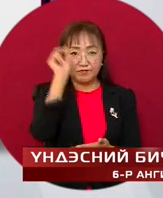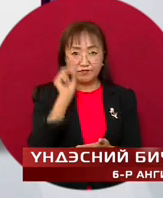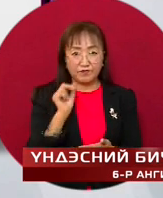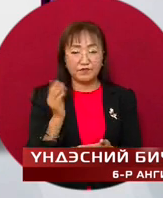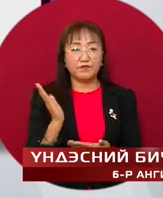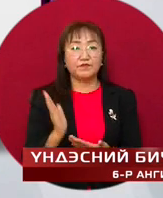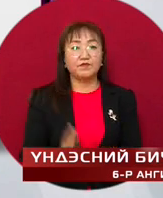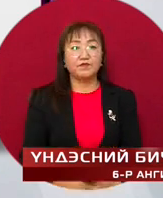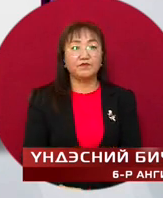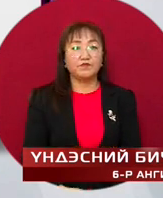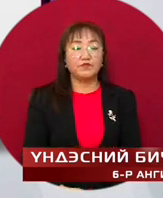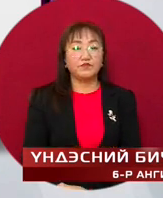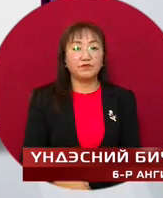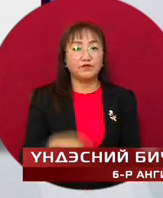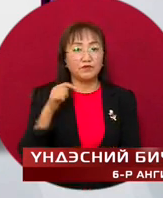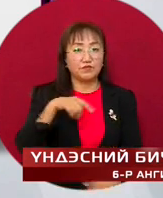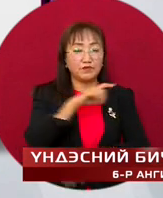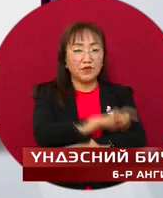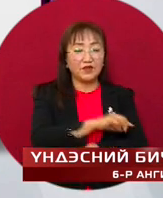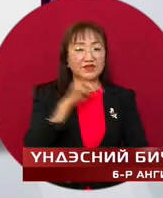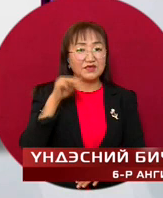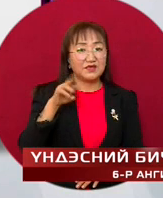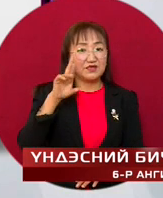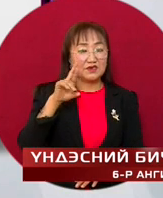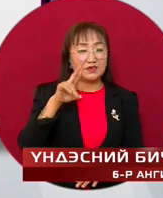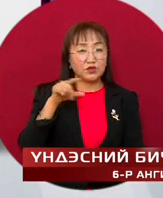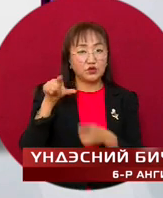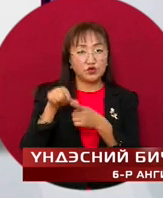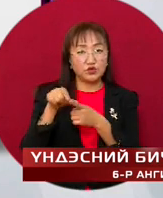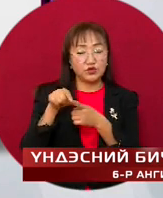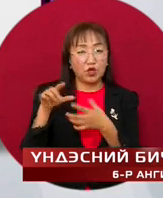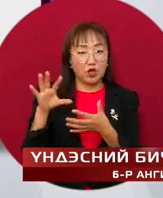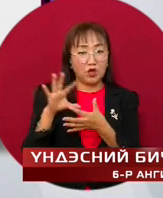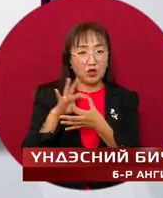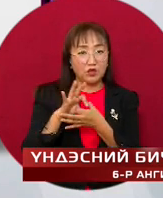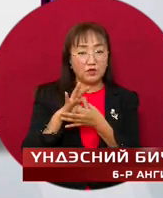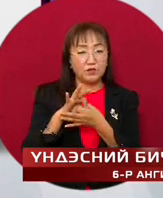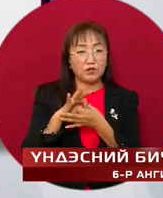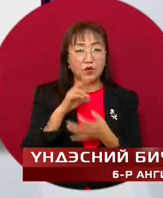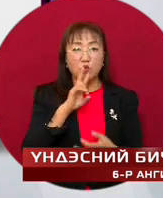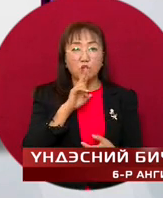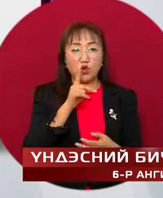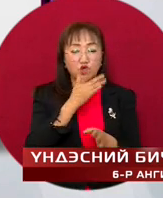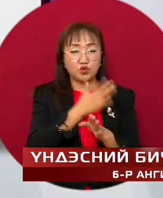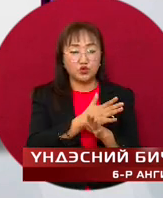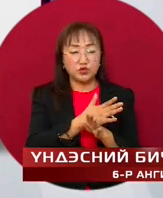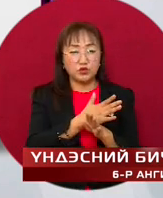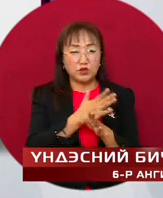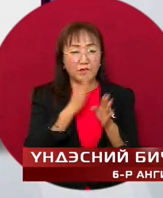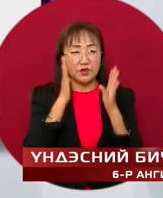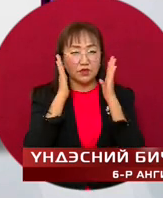За, өнөөдрийн хичээл үргэлжсэн тий ялгалынхаа нөхцөлийг залгахдаа хамгийн гол нь үгийн төгсгөлийг маш сайн гарах